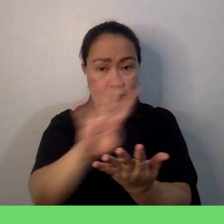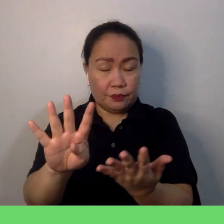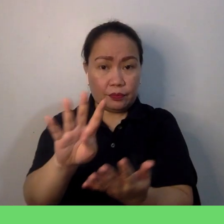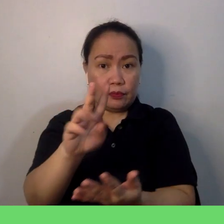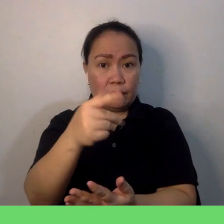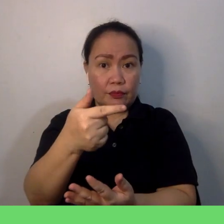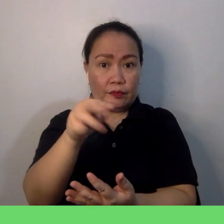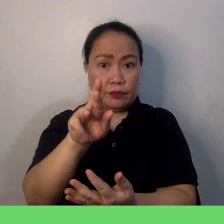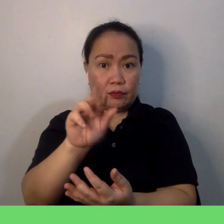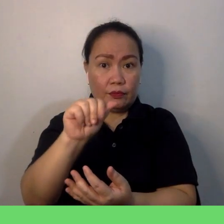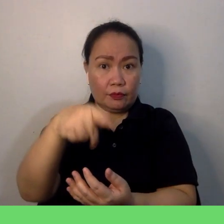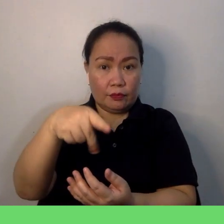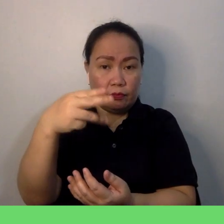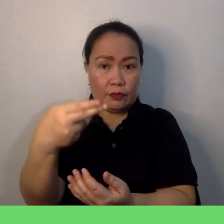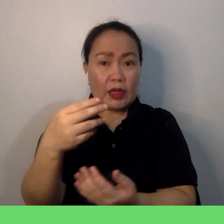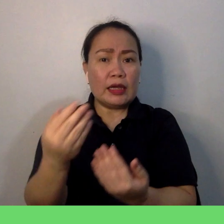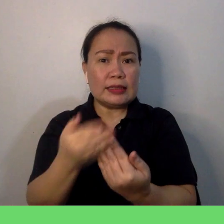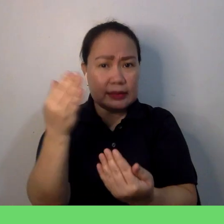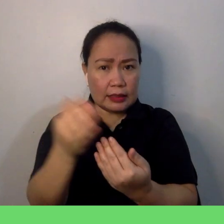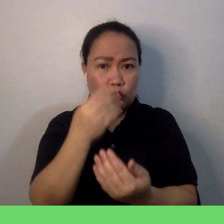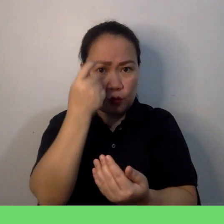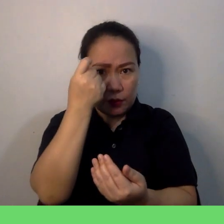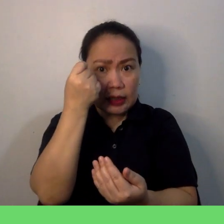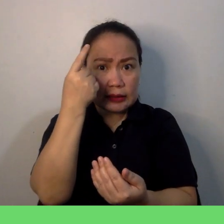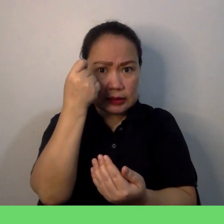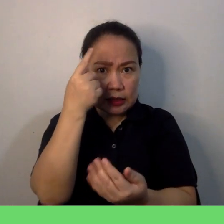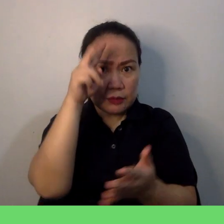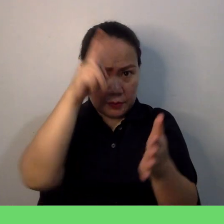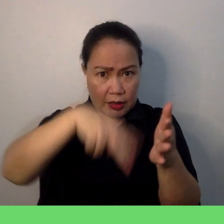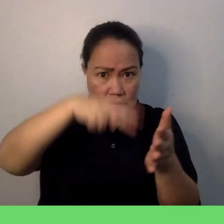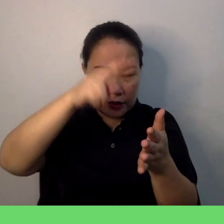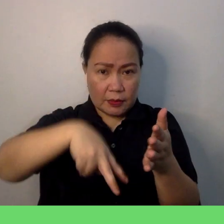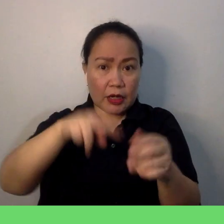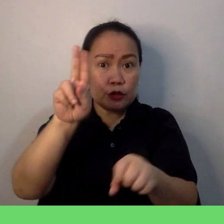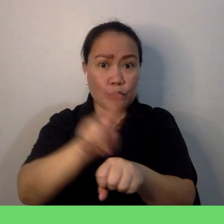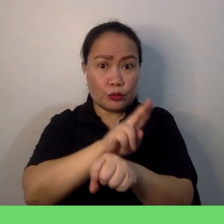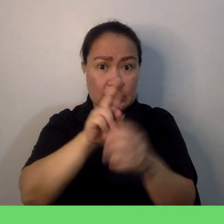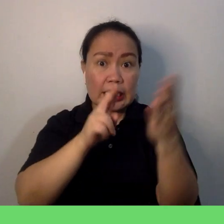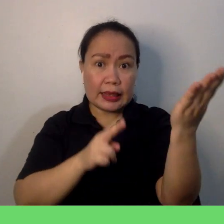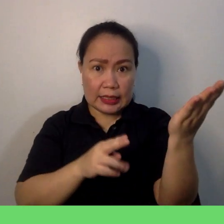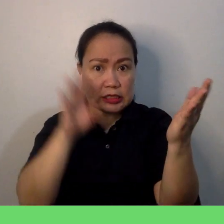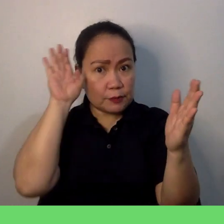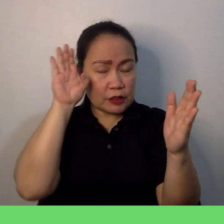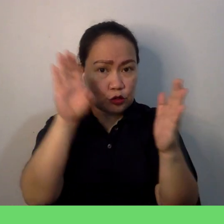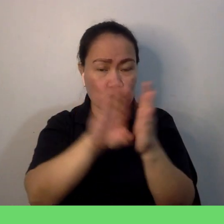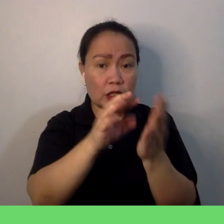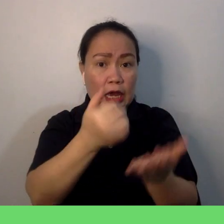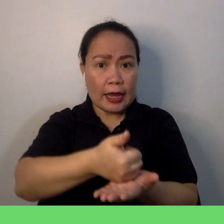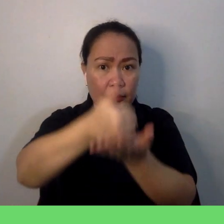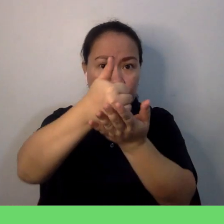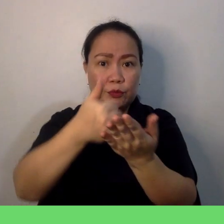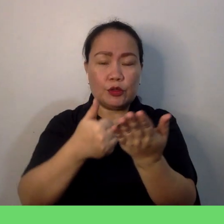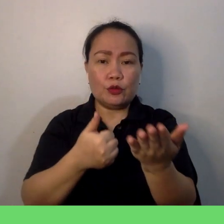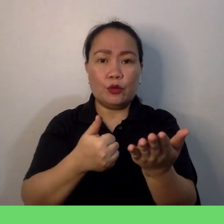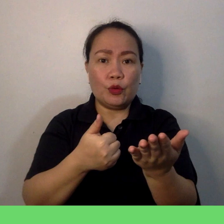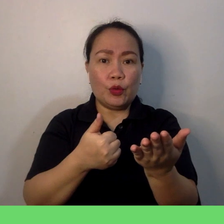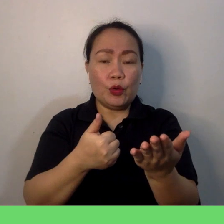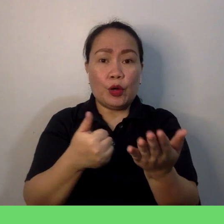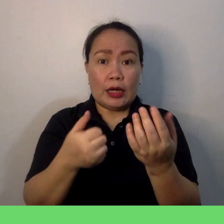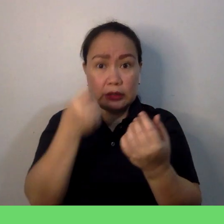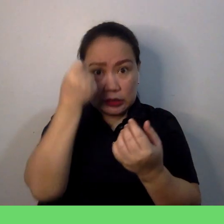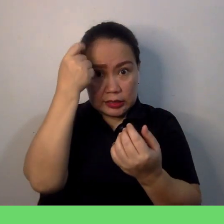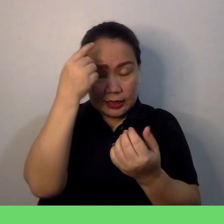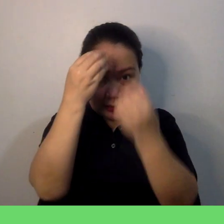mabasa kung ano ang ibig sabihin. So, by using graphs and charts, it helps people get a sense of data quickly,